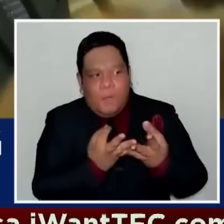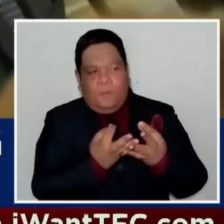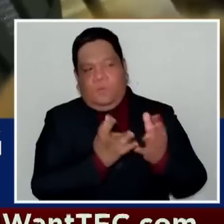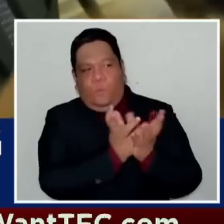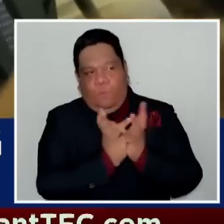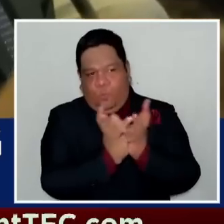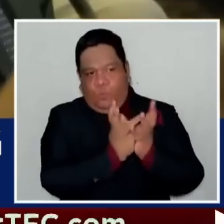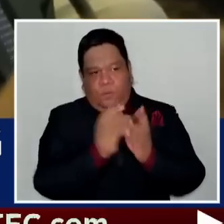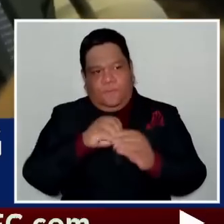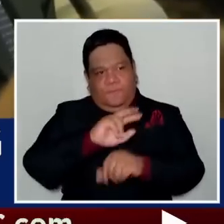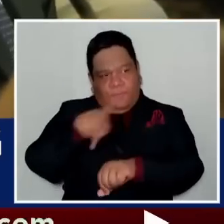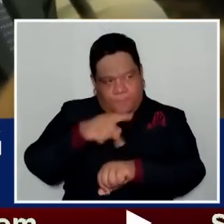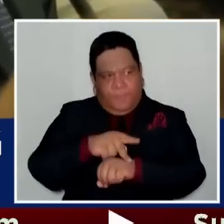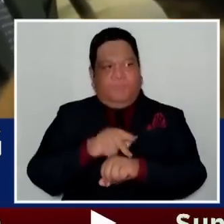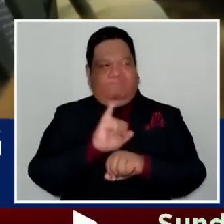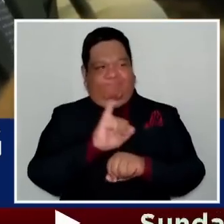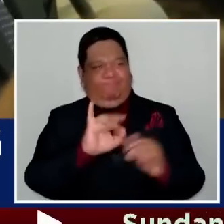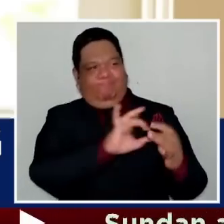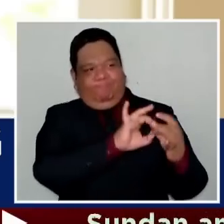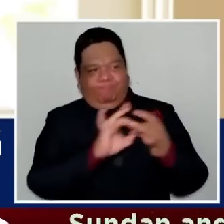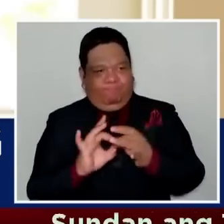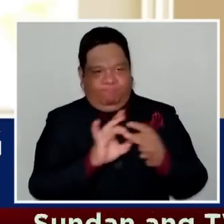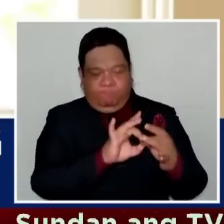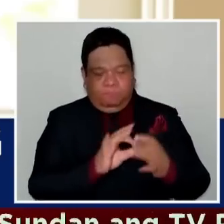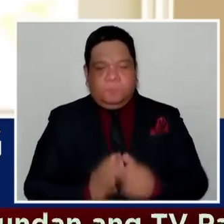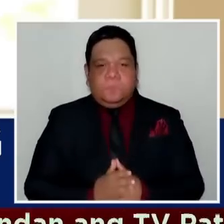Philippines. We can only thank you all